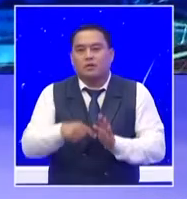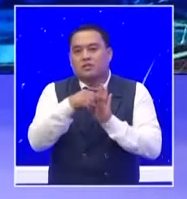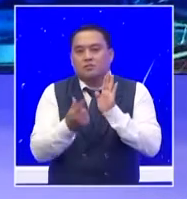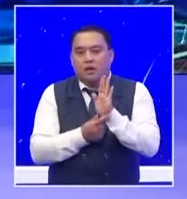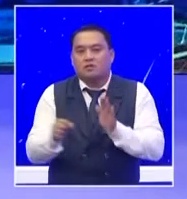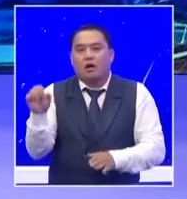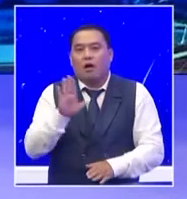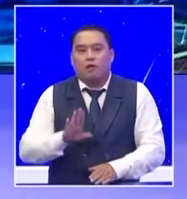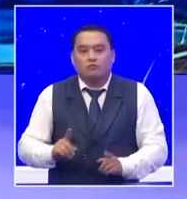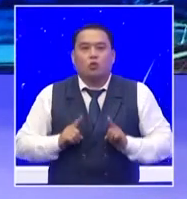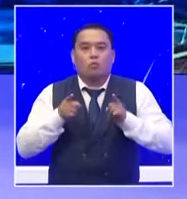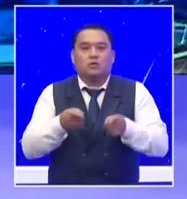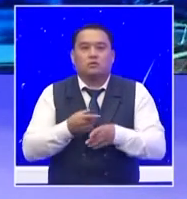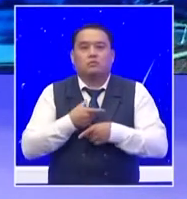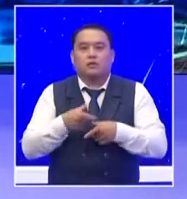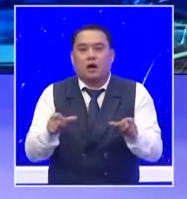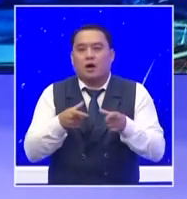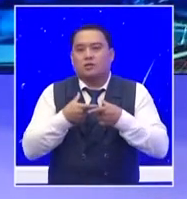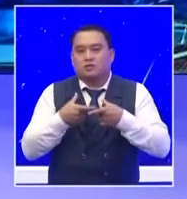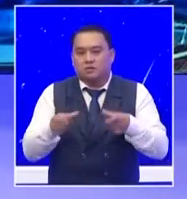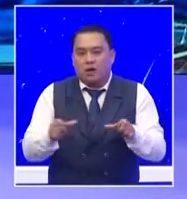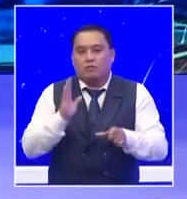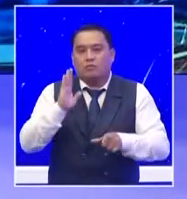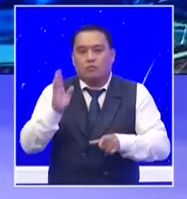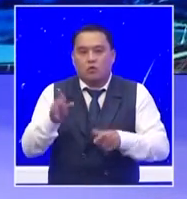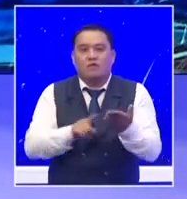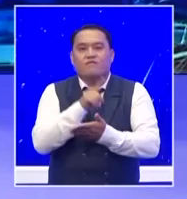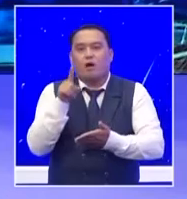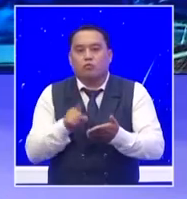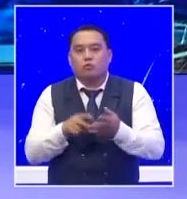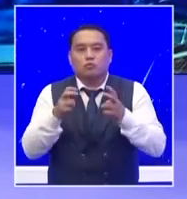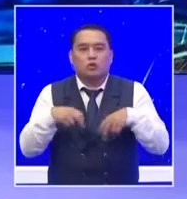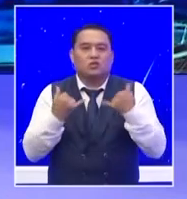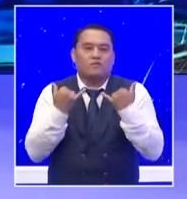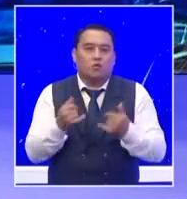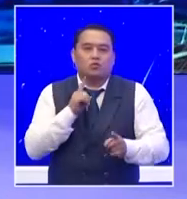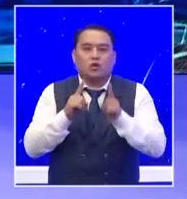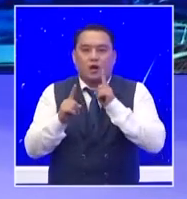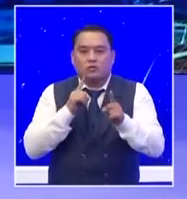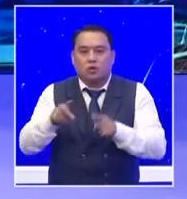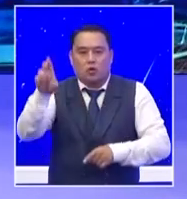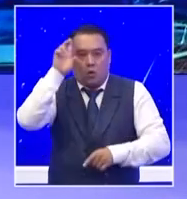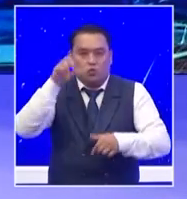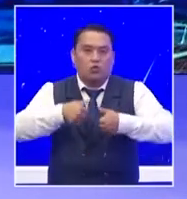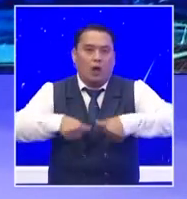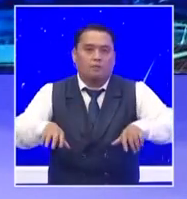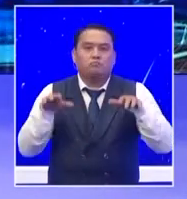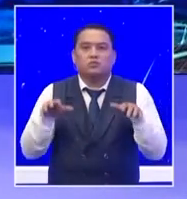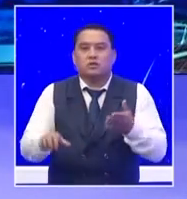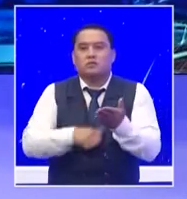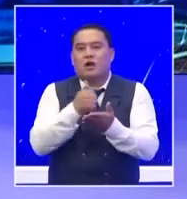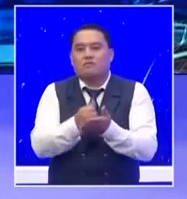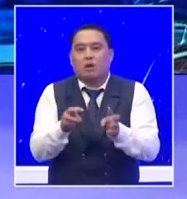17 августа вступит в силу поэтапный план снятия карантинных мер. Данный вопрос рассмотрен сегодня на заседании Госкомиссии под